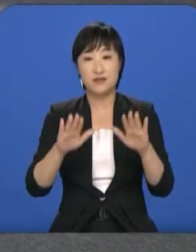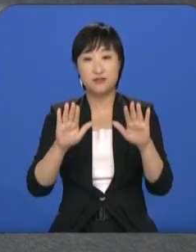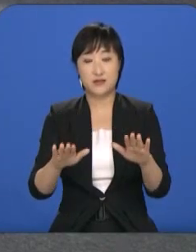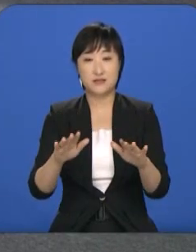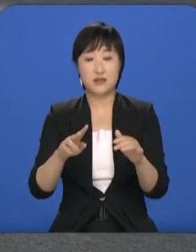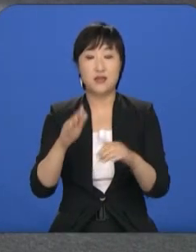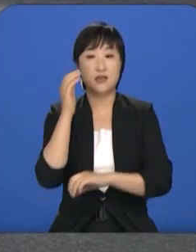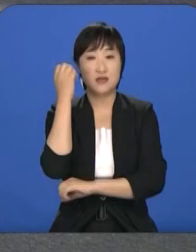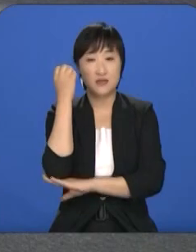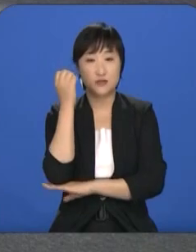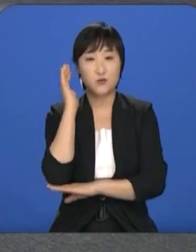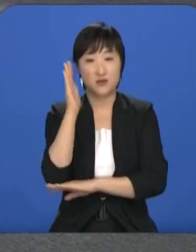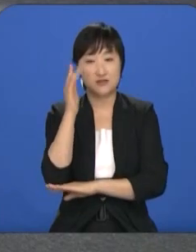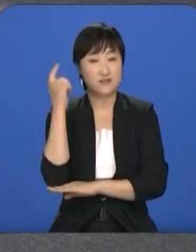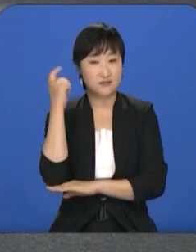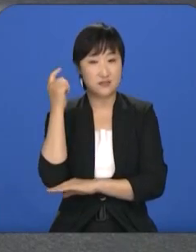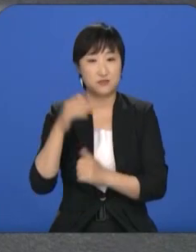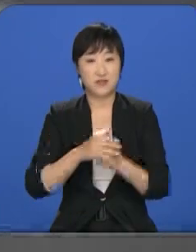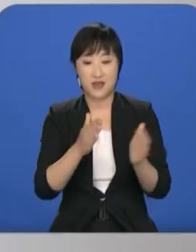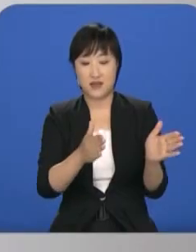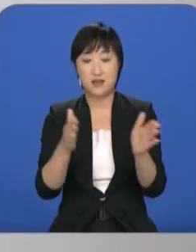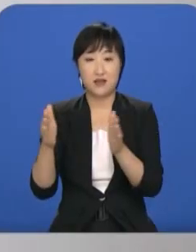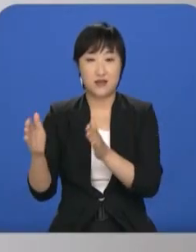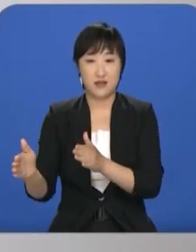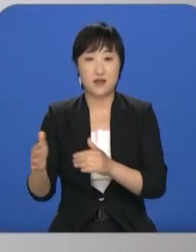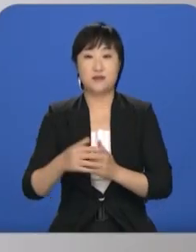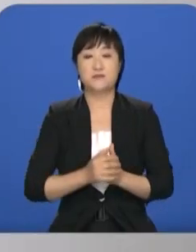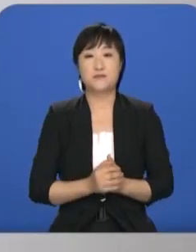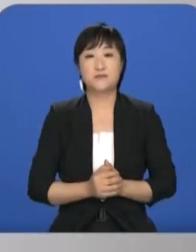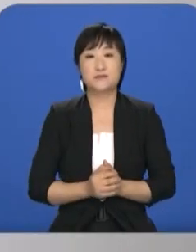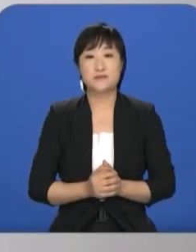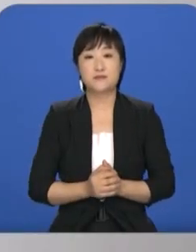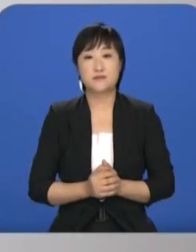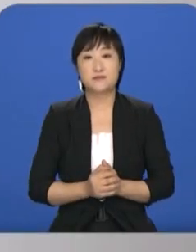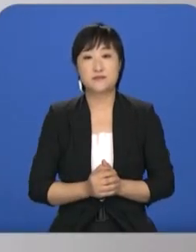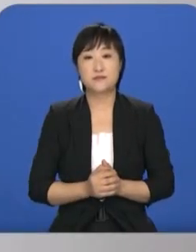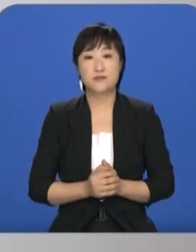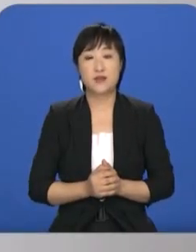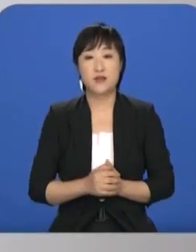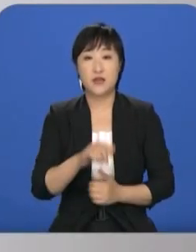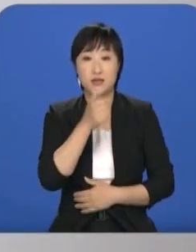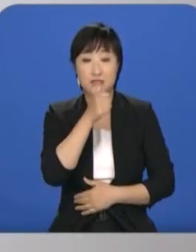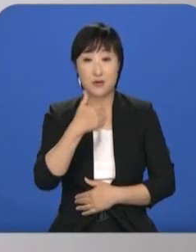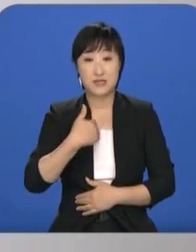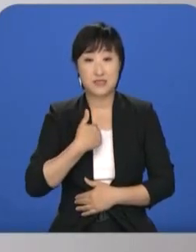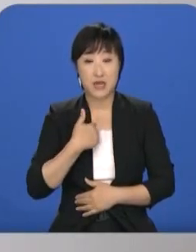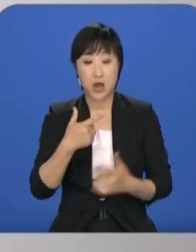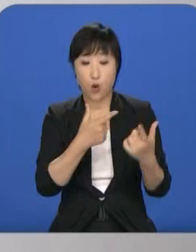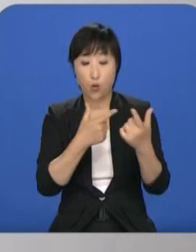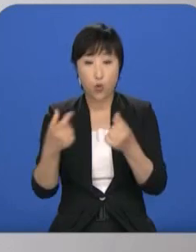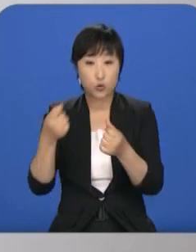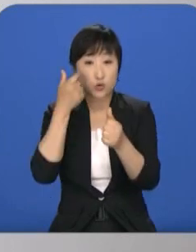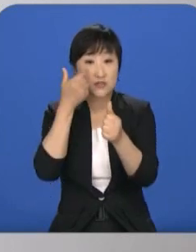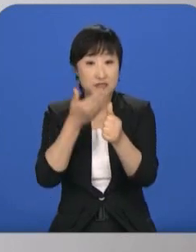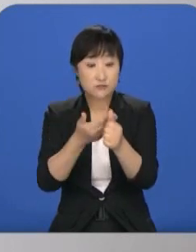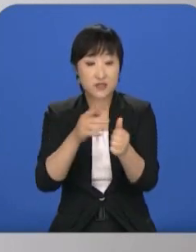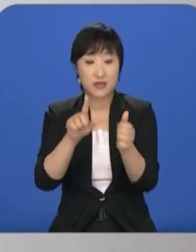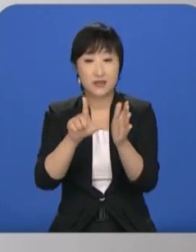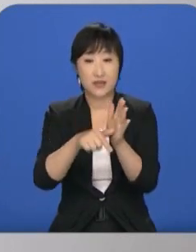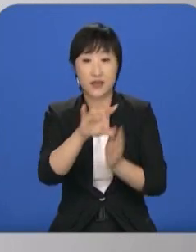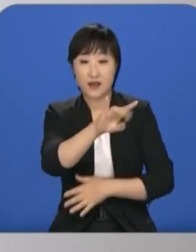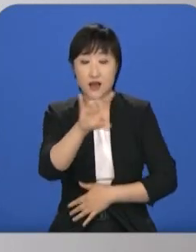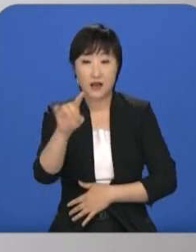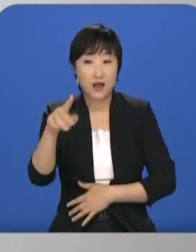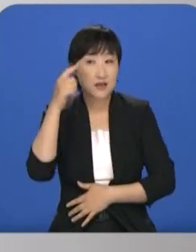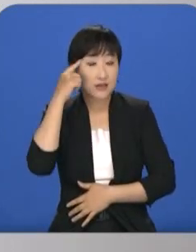지금까지 후보자들의 기조 연설을 들었습니다. 그럼 본격적인 토론으로 들어가겠습니다. 먼저 사회자인 제가 드리는 공통 질문에 대해